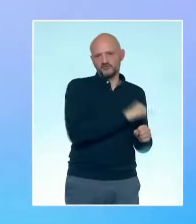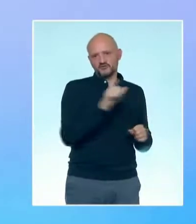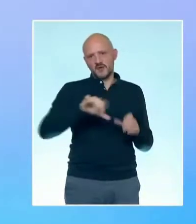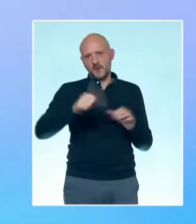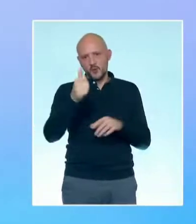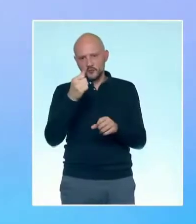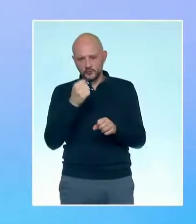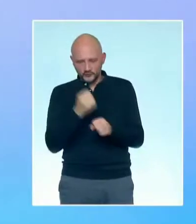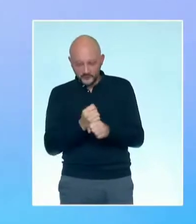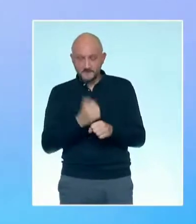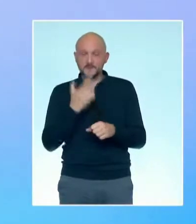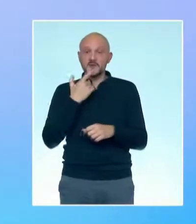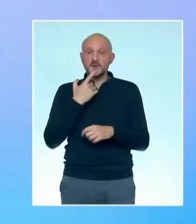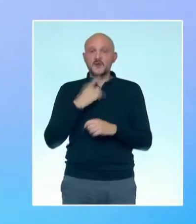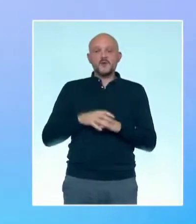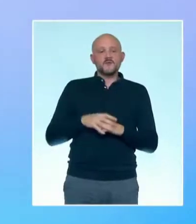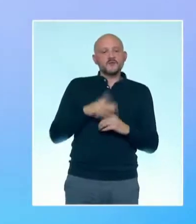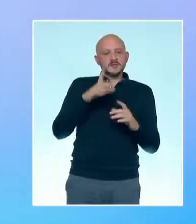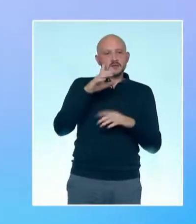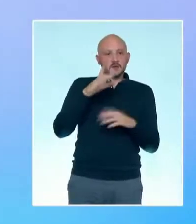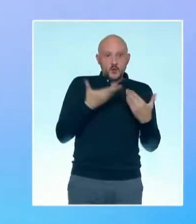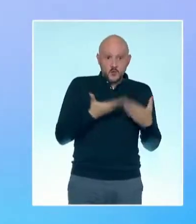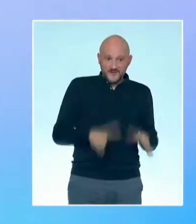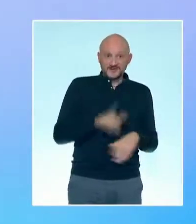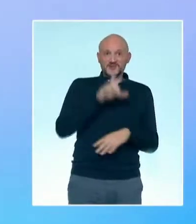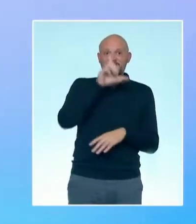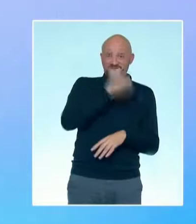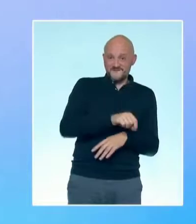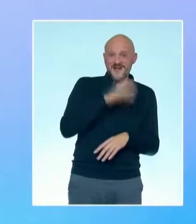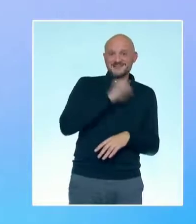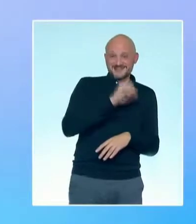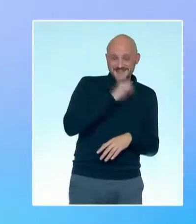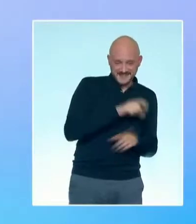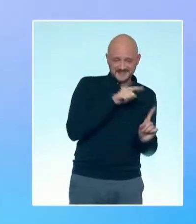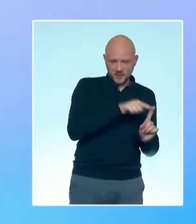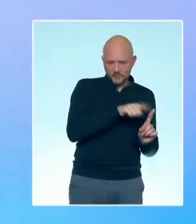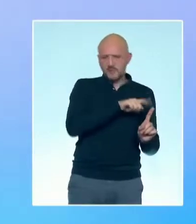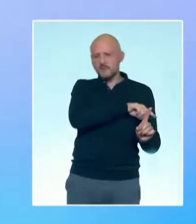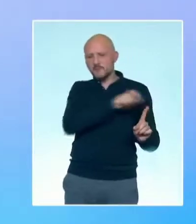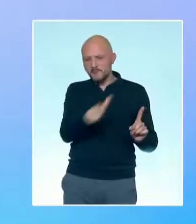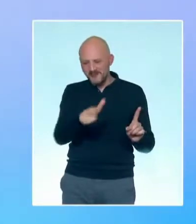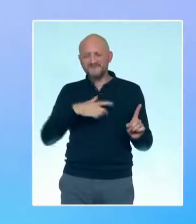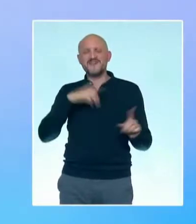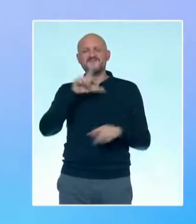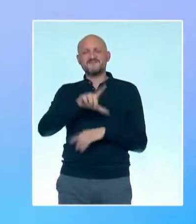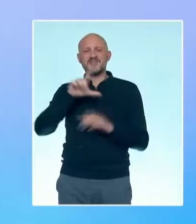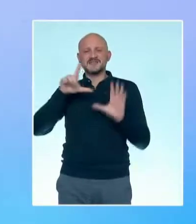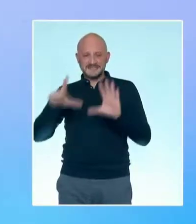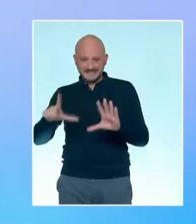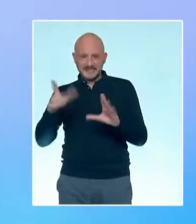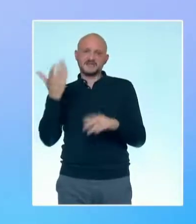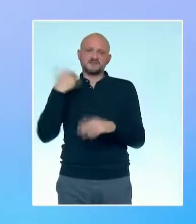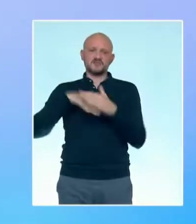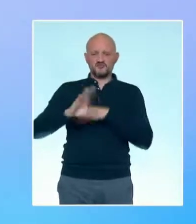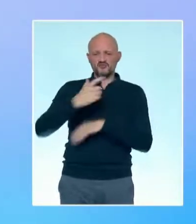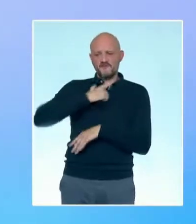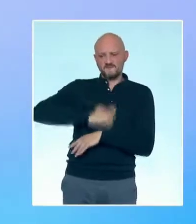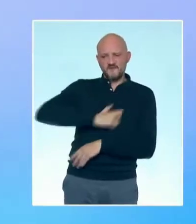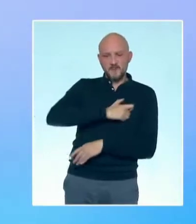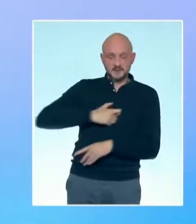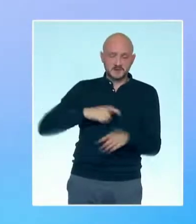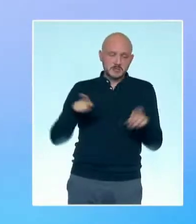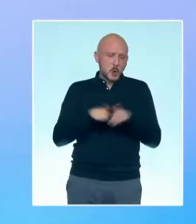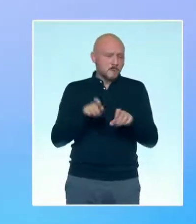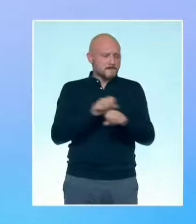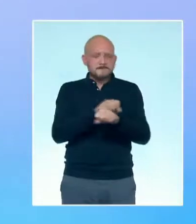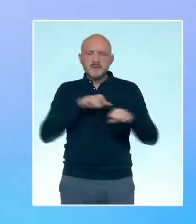le dosage, ceux qui vaccinaient dans les centres de vaccination. Les gosses, c'était la même dose. Les de ville et les pharmacies avec les mêmes réseaux que pour les adultes. Il vient de dire qu'il y aurait une dilution